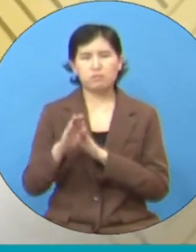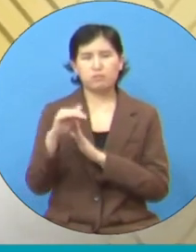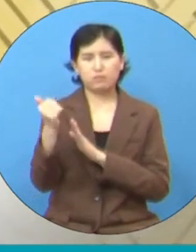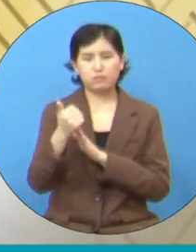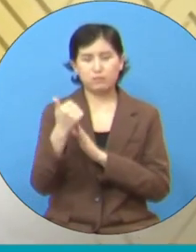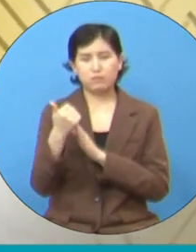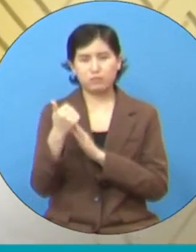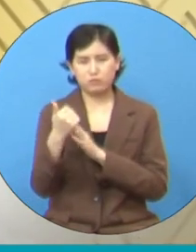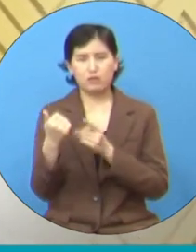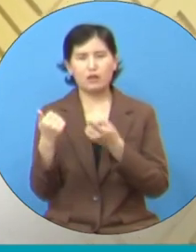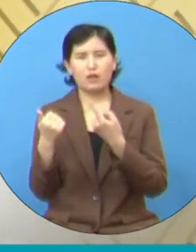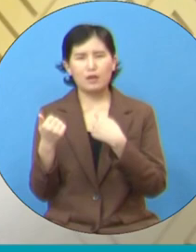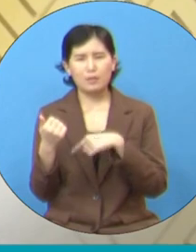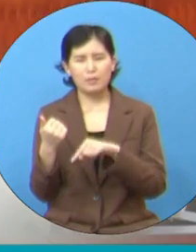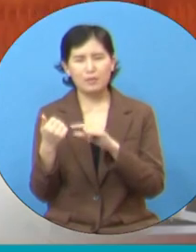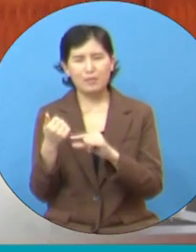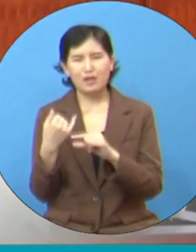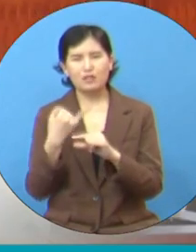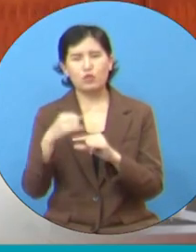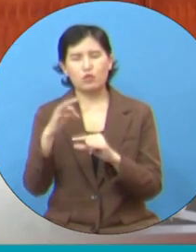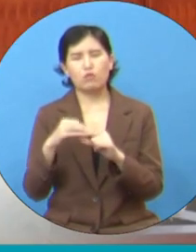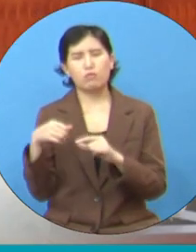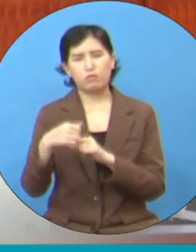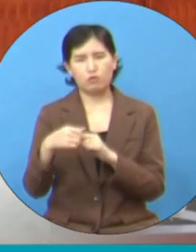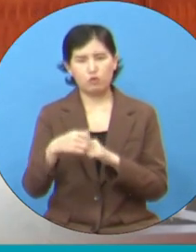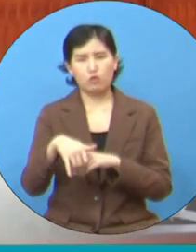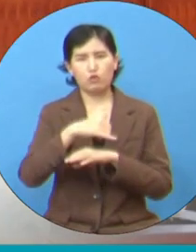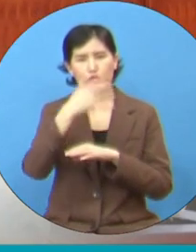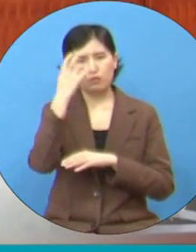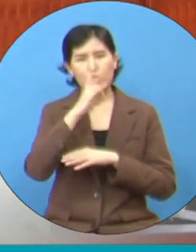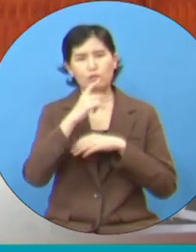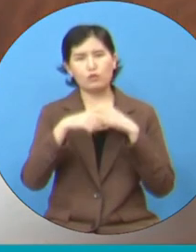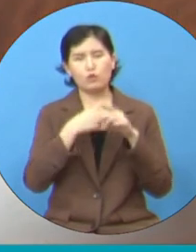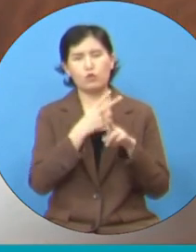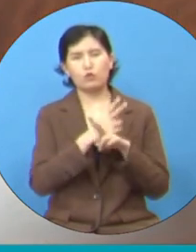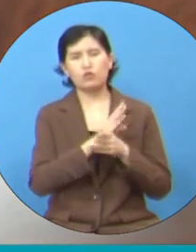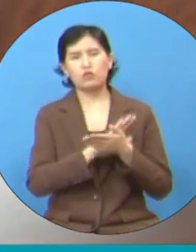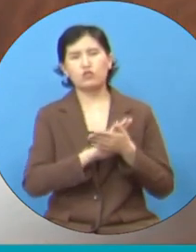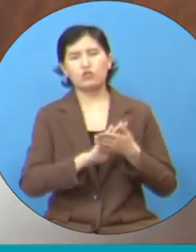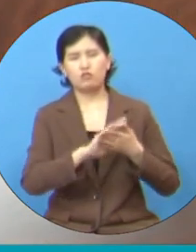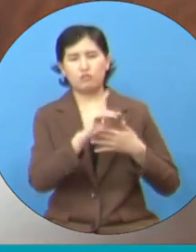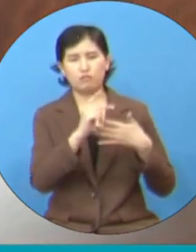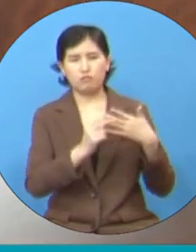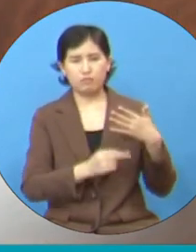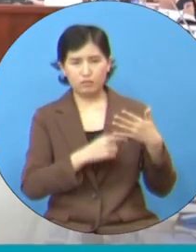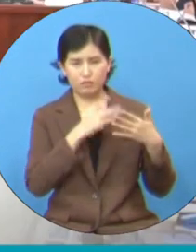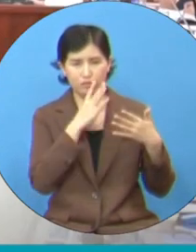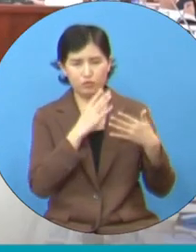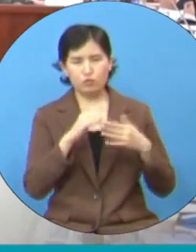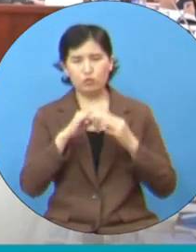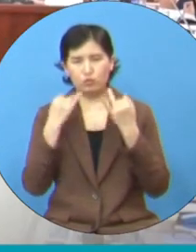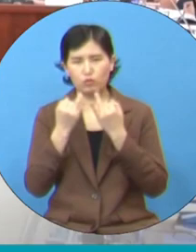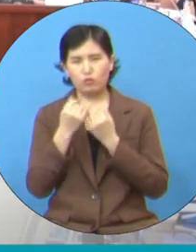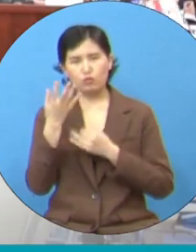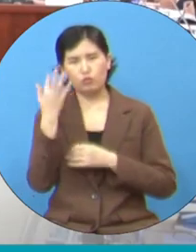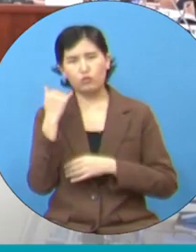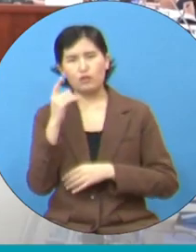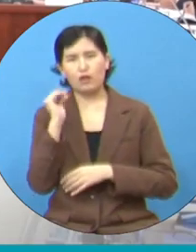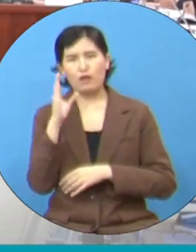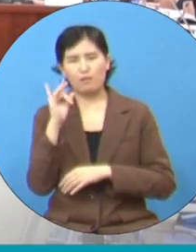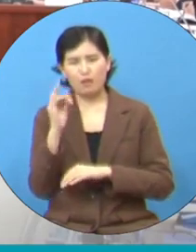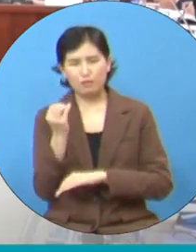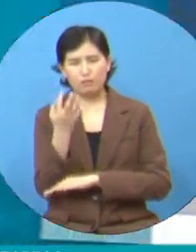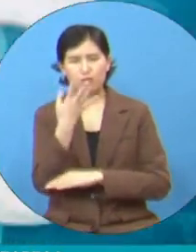одоо бага нь 60% санхүүжүүлж байгаа. Улс төрийн намын тухай хуулийн шинжилсэн найруулгын төслийг улсын хурлын хаврын чуулганаар хэлэлцсэн.